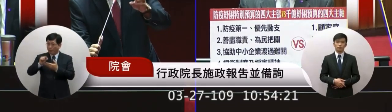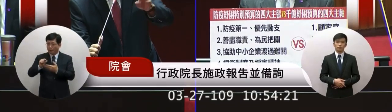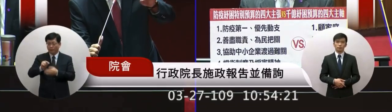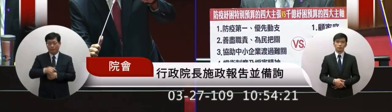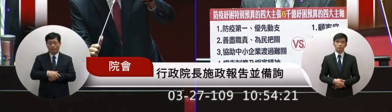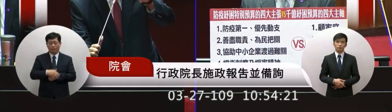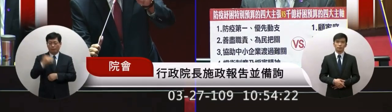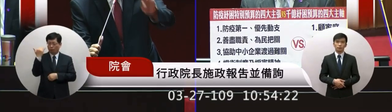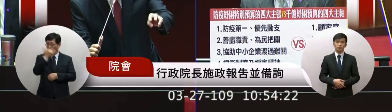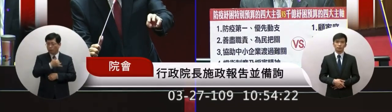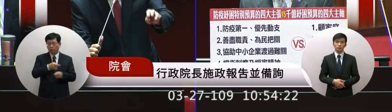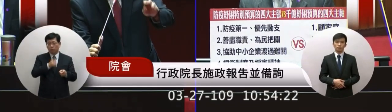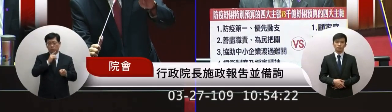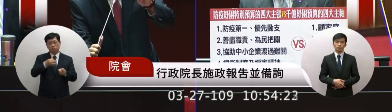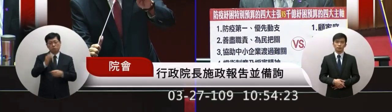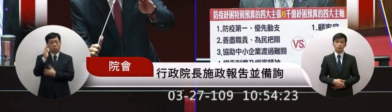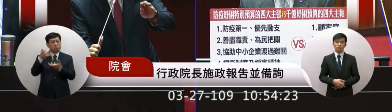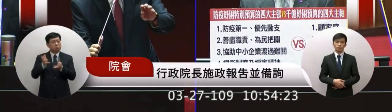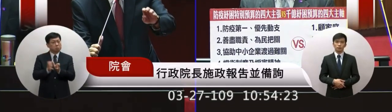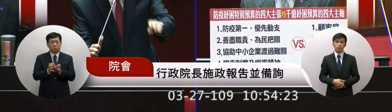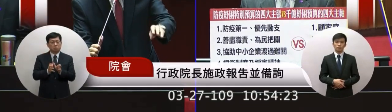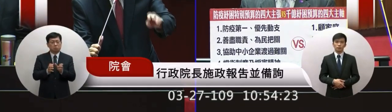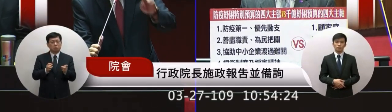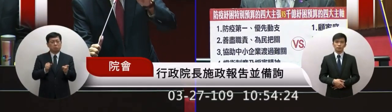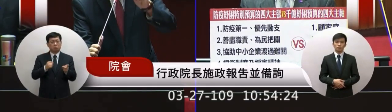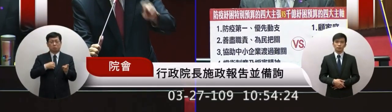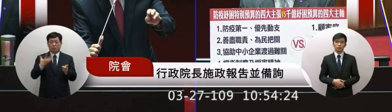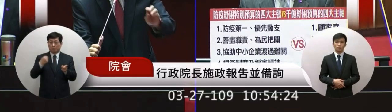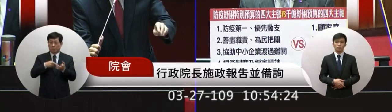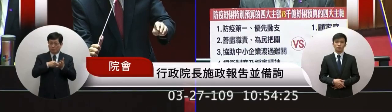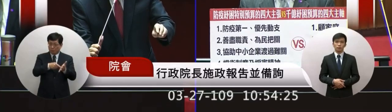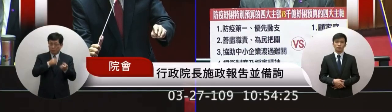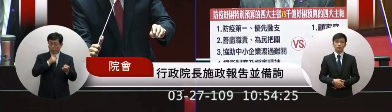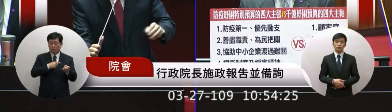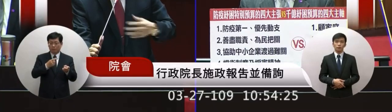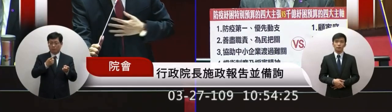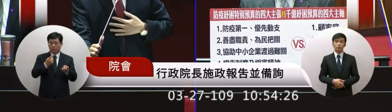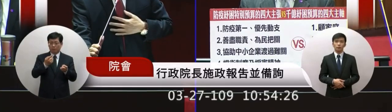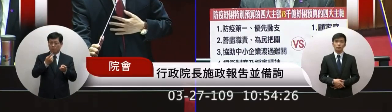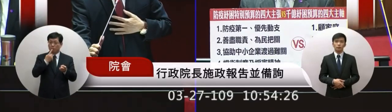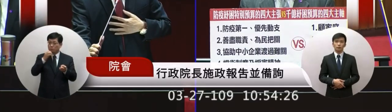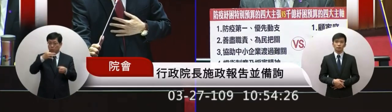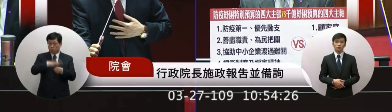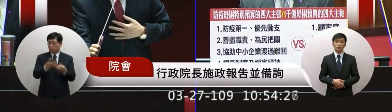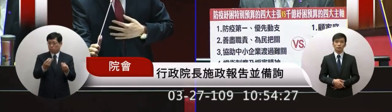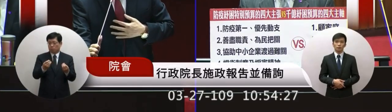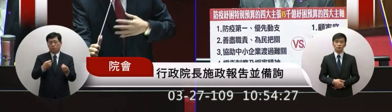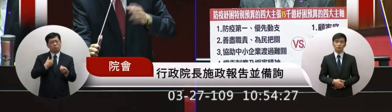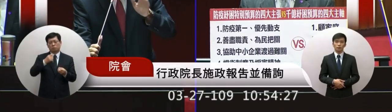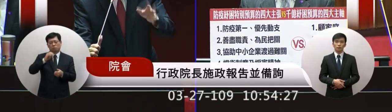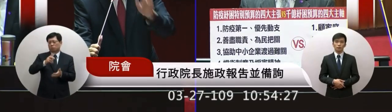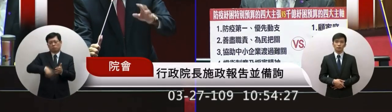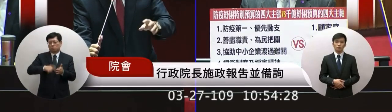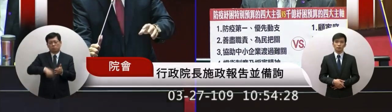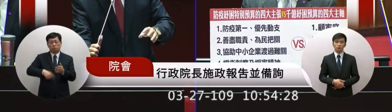煞变财政部无。变即个利息个补贴，我讲真简单，即拢中小企